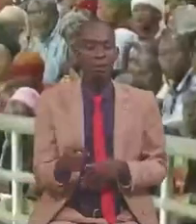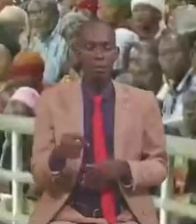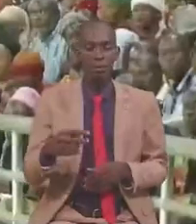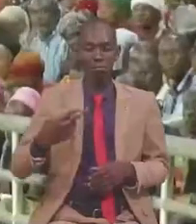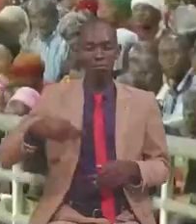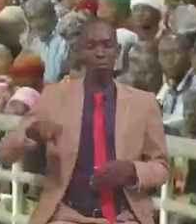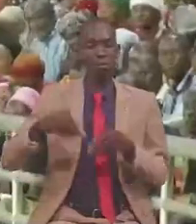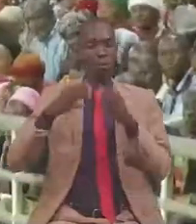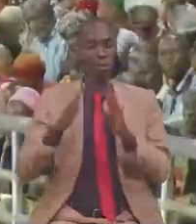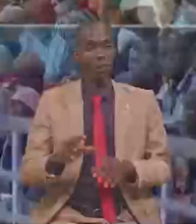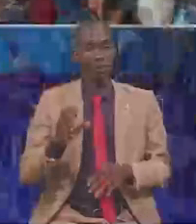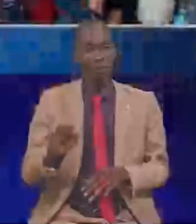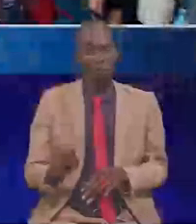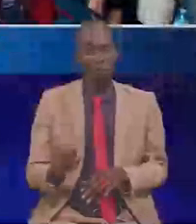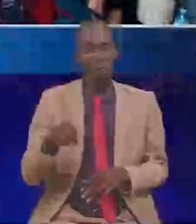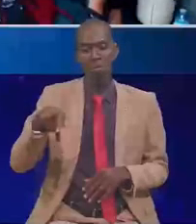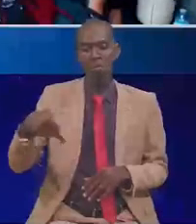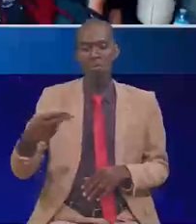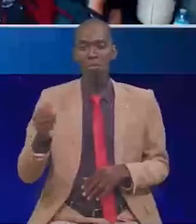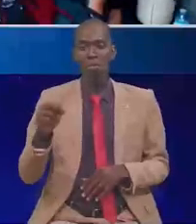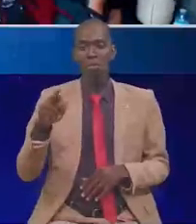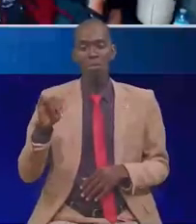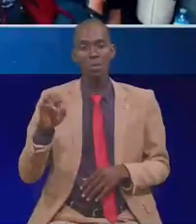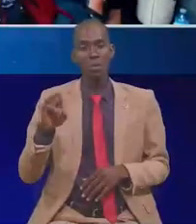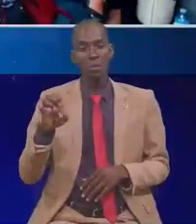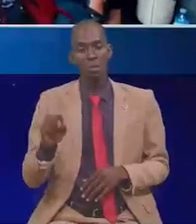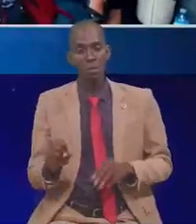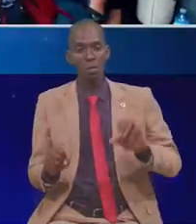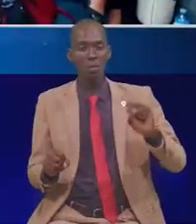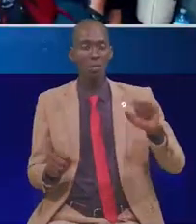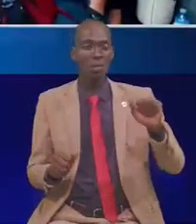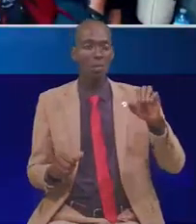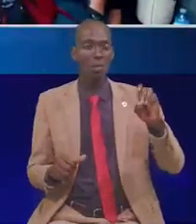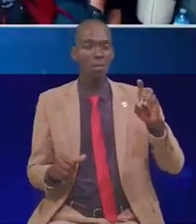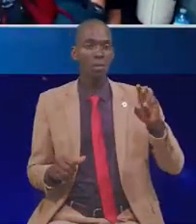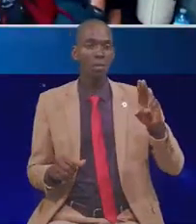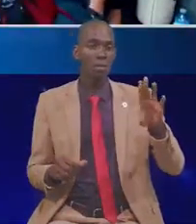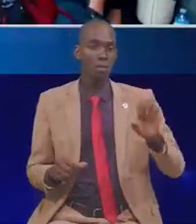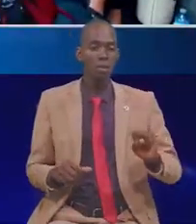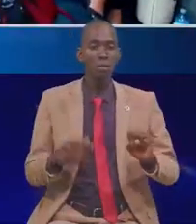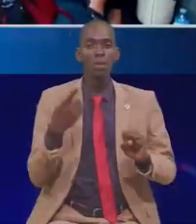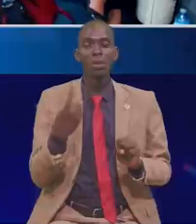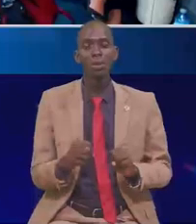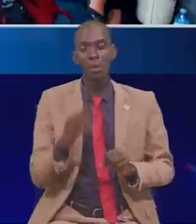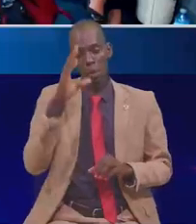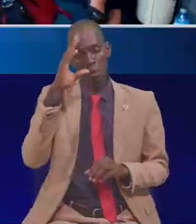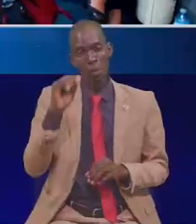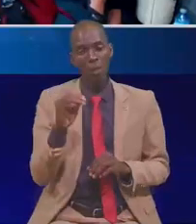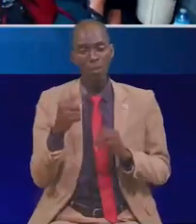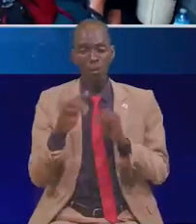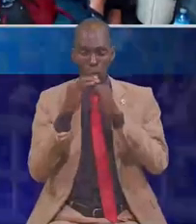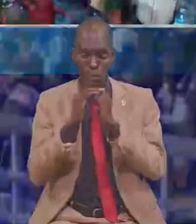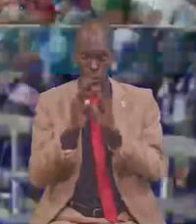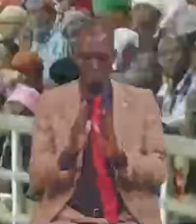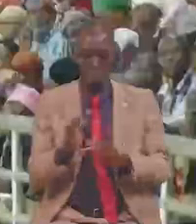les sadducéens, les israélites, les hommes, les adorateurs à la synagogue,